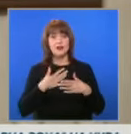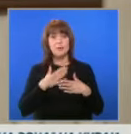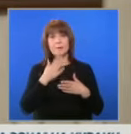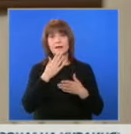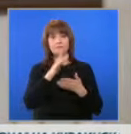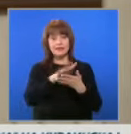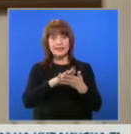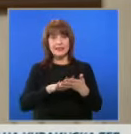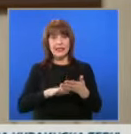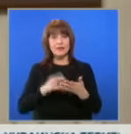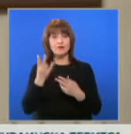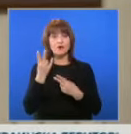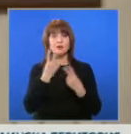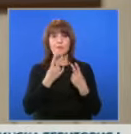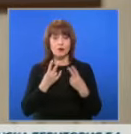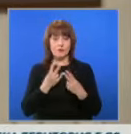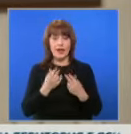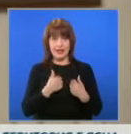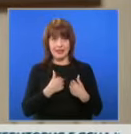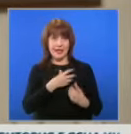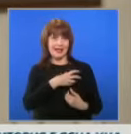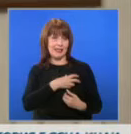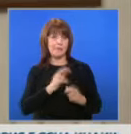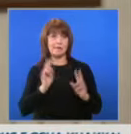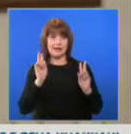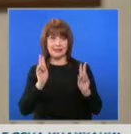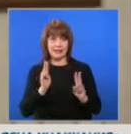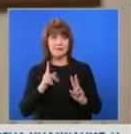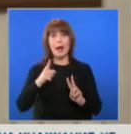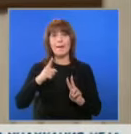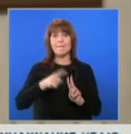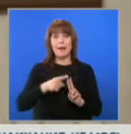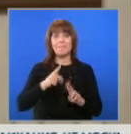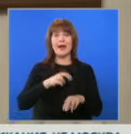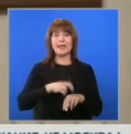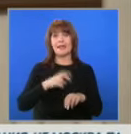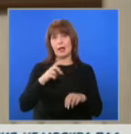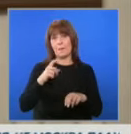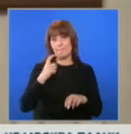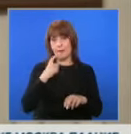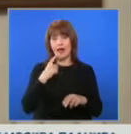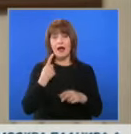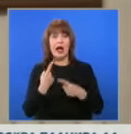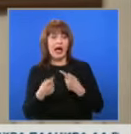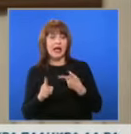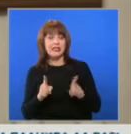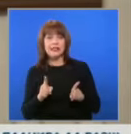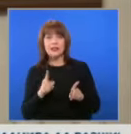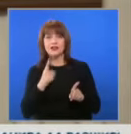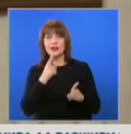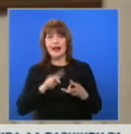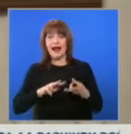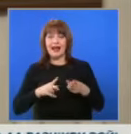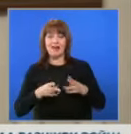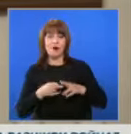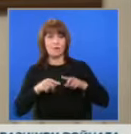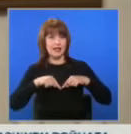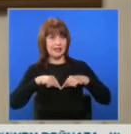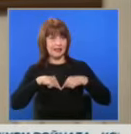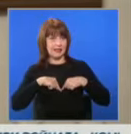споразумение, в който ние от ГЕРБ СДС и ППДБ различия по отношение на реформите в